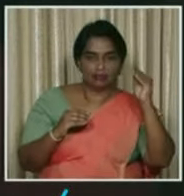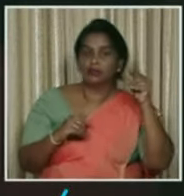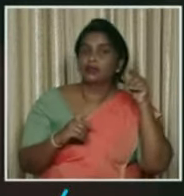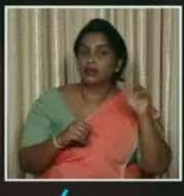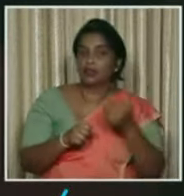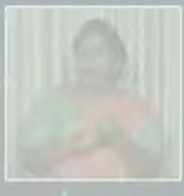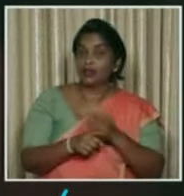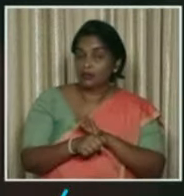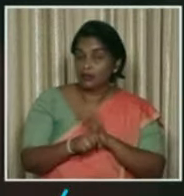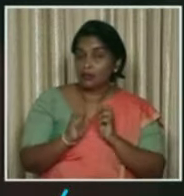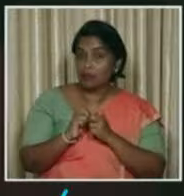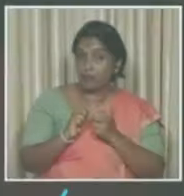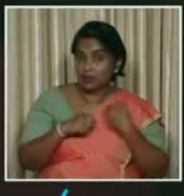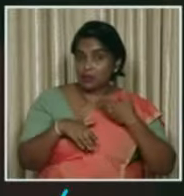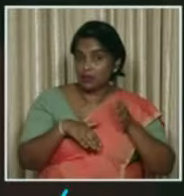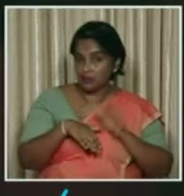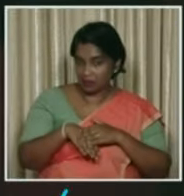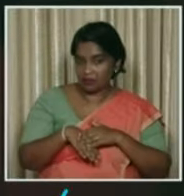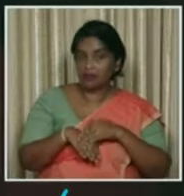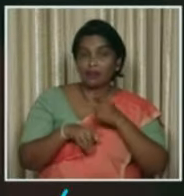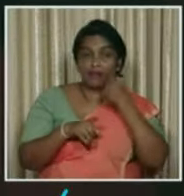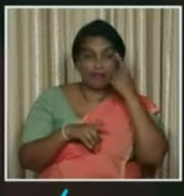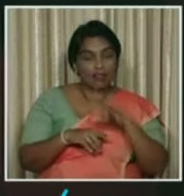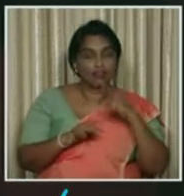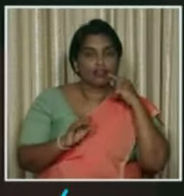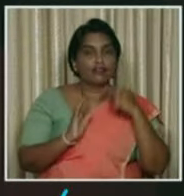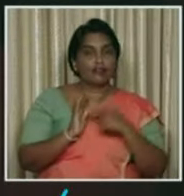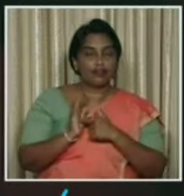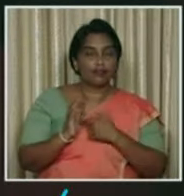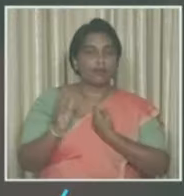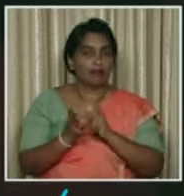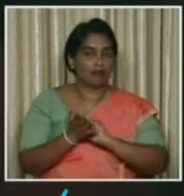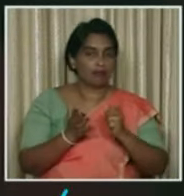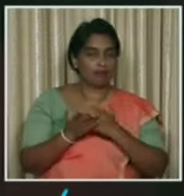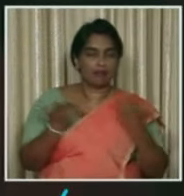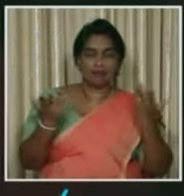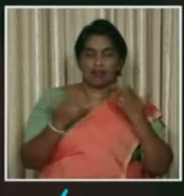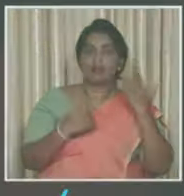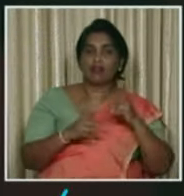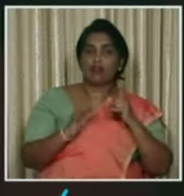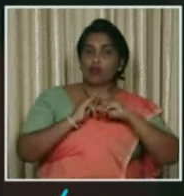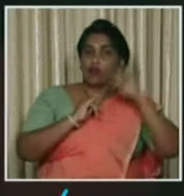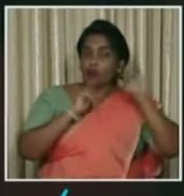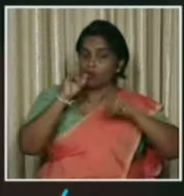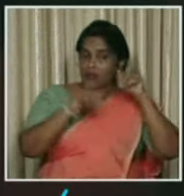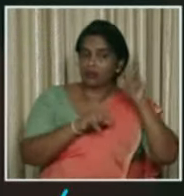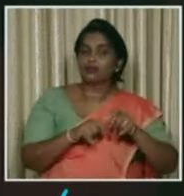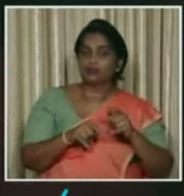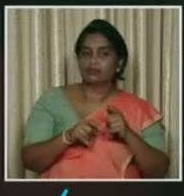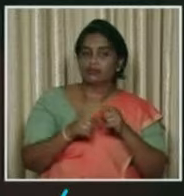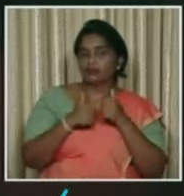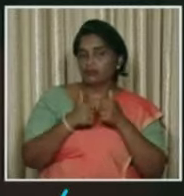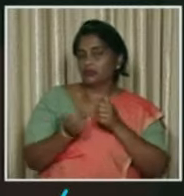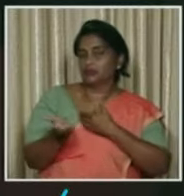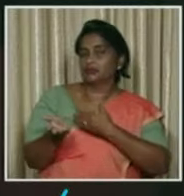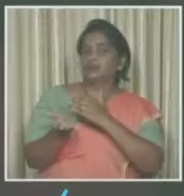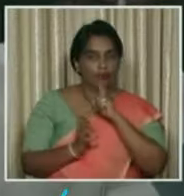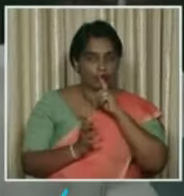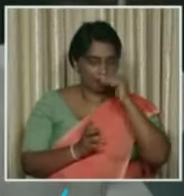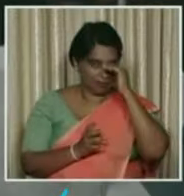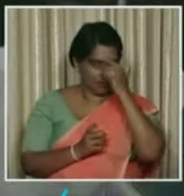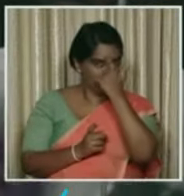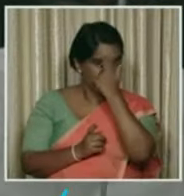කොවිඩ් වසංගතයට ගොදුරු වෙච්ච ඒ නිසා විභාග සමත් කරගන්න බැරි වෙච්ච උපාධාරින්ට මම හිතනවා ඉතාම සාධාරණයක් ඉෂ්ට වෙයි